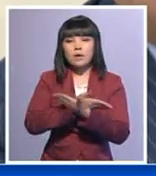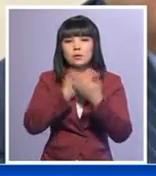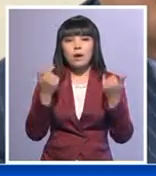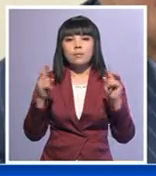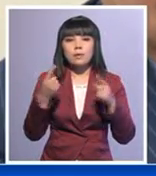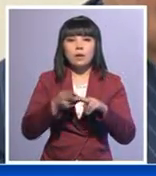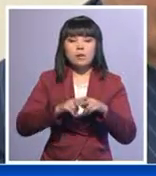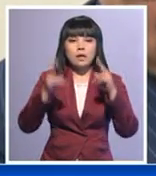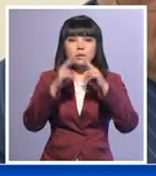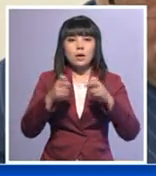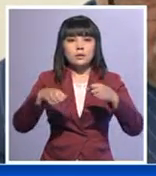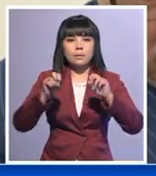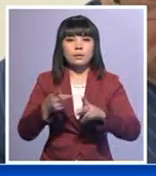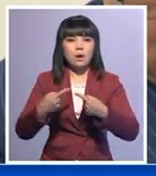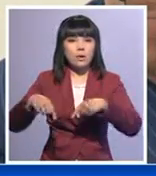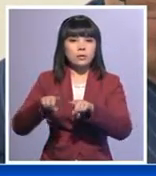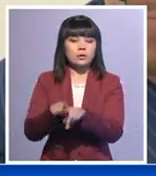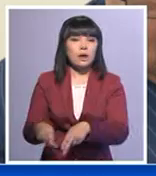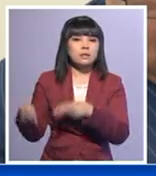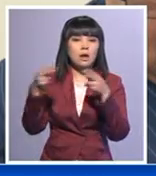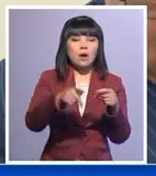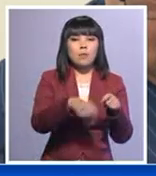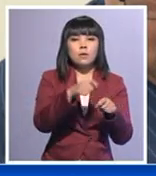Тексеруші органдар тарапынан орын алатын мұндай өрескел